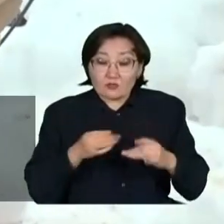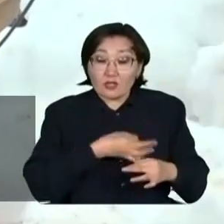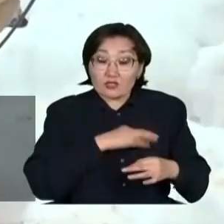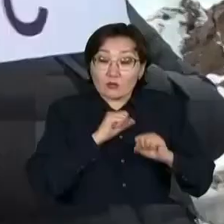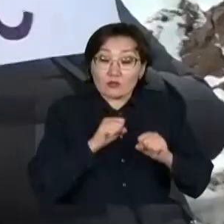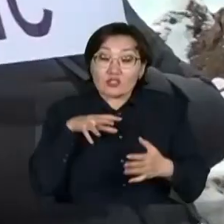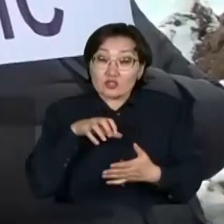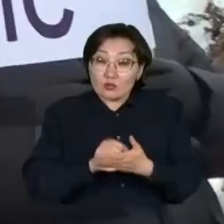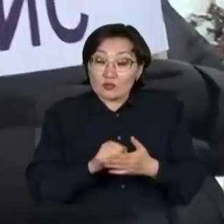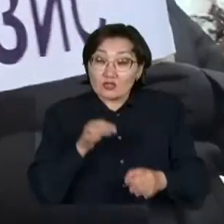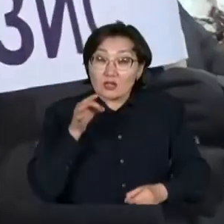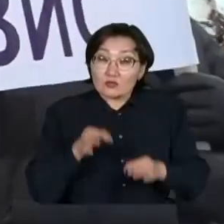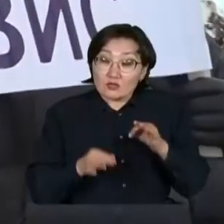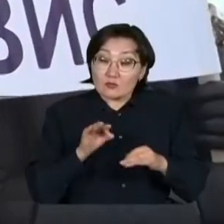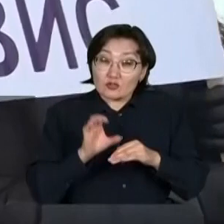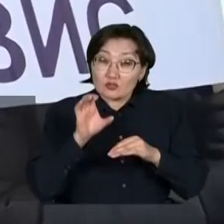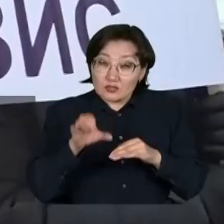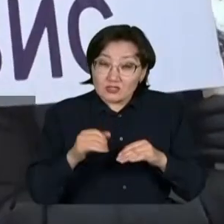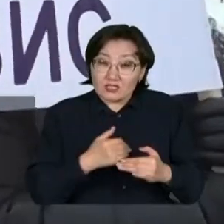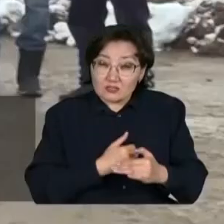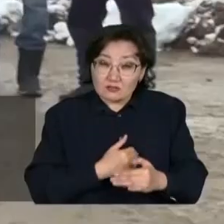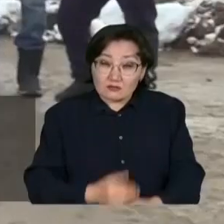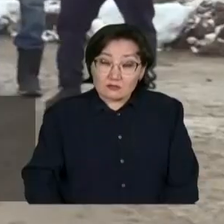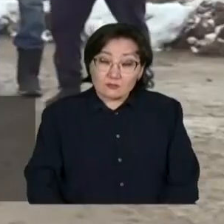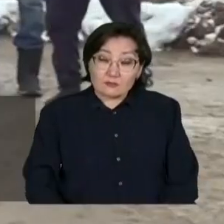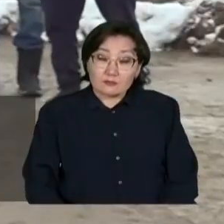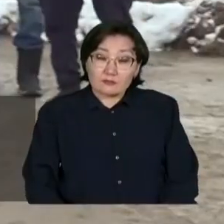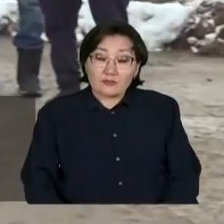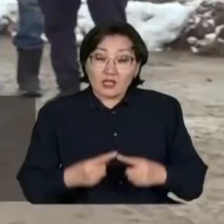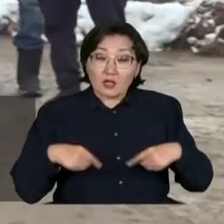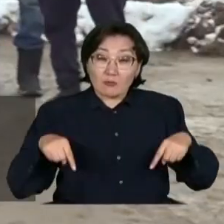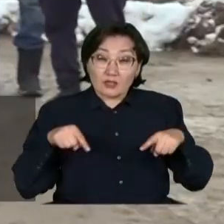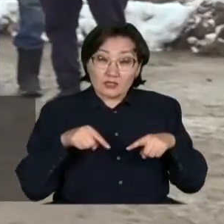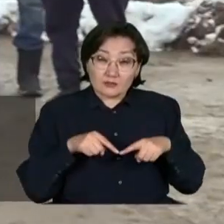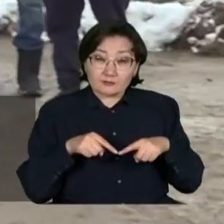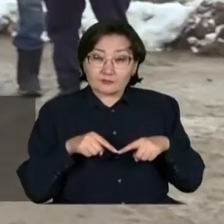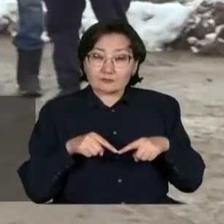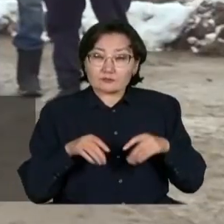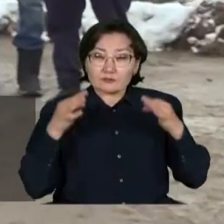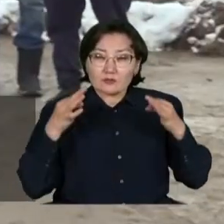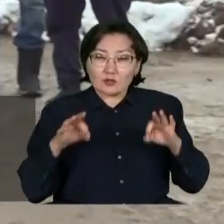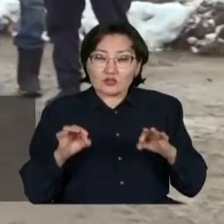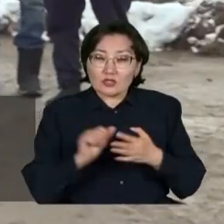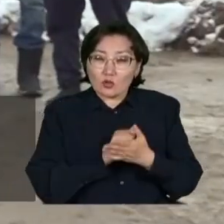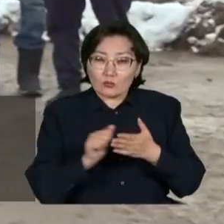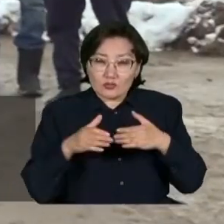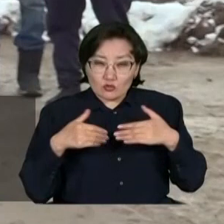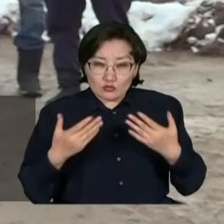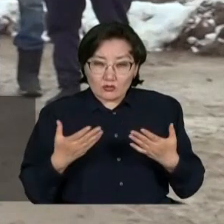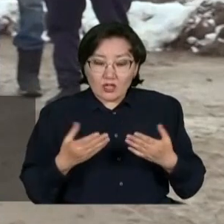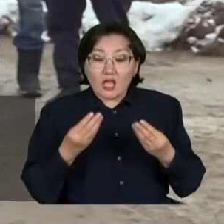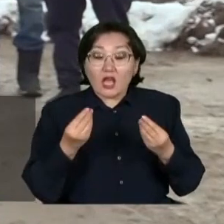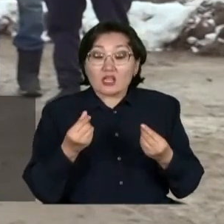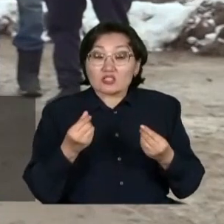жалдап істі құзырлы органдарға дейін жеткізбекші. Компанияда рұқсаттама жоқ.